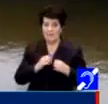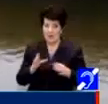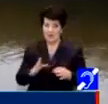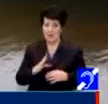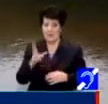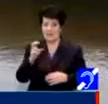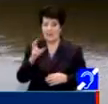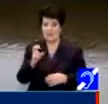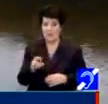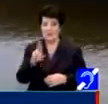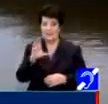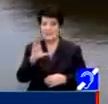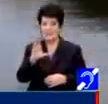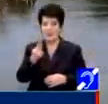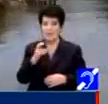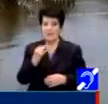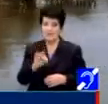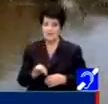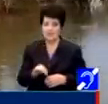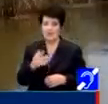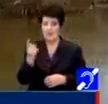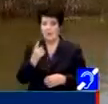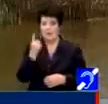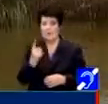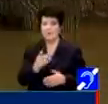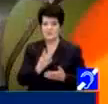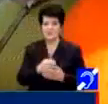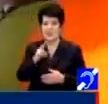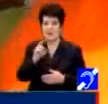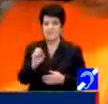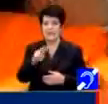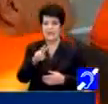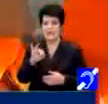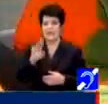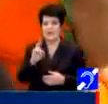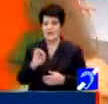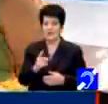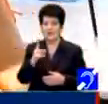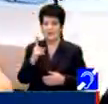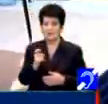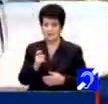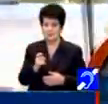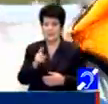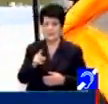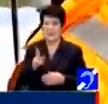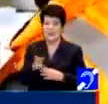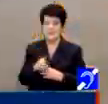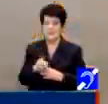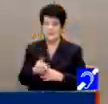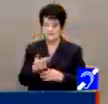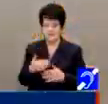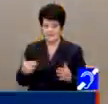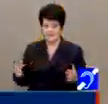bine de 300 de specii, printre care colonii unice de pelicani. În ape viețuiesc 100 de specii de pești, inclusiv sturioni.